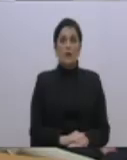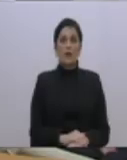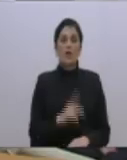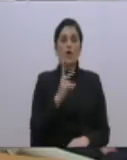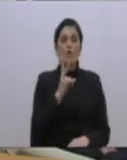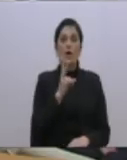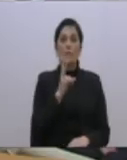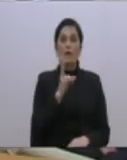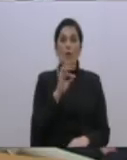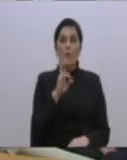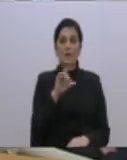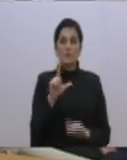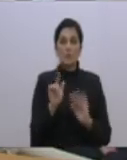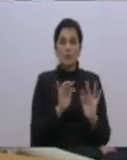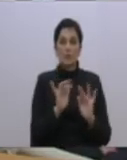Nico Bachidze, procedurozi.